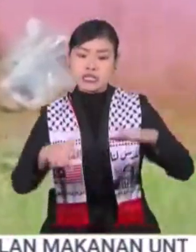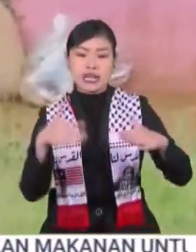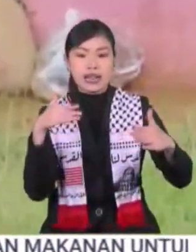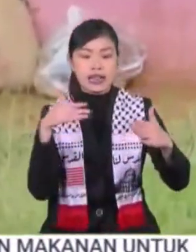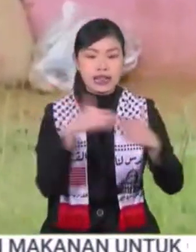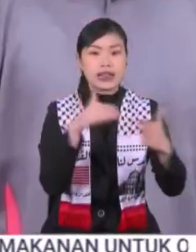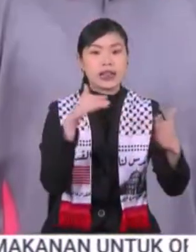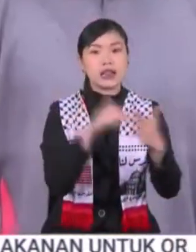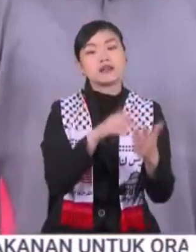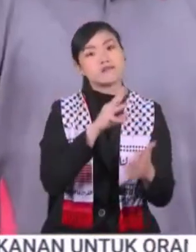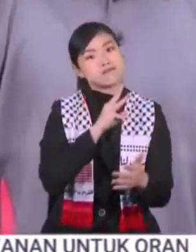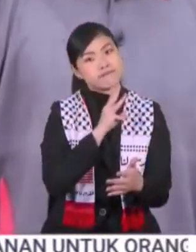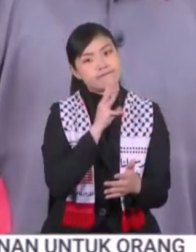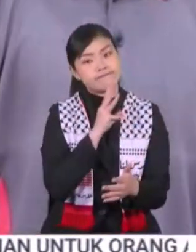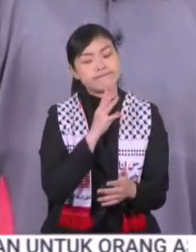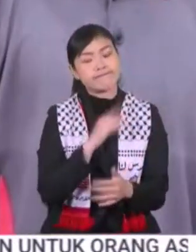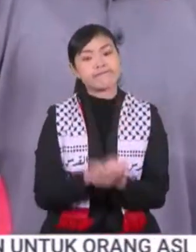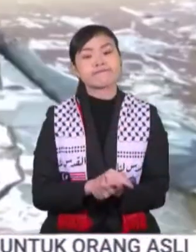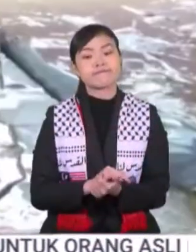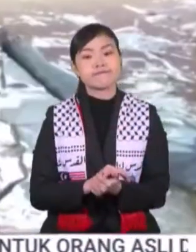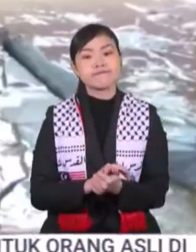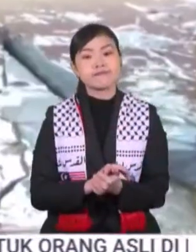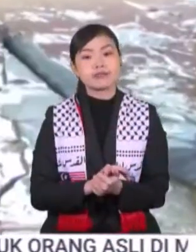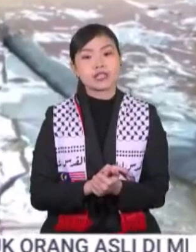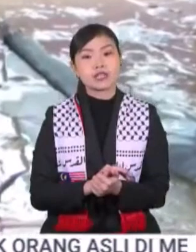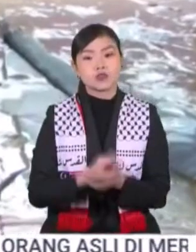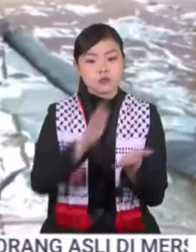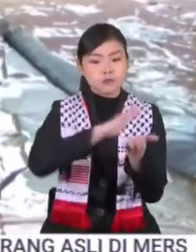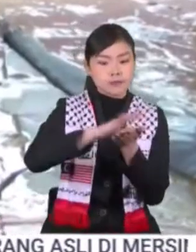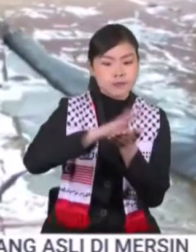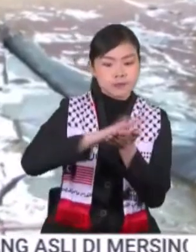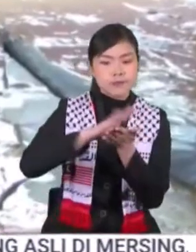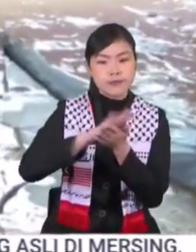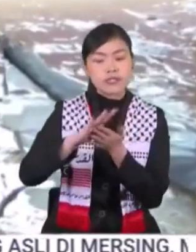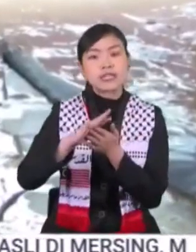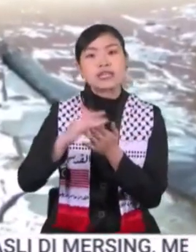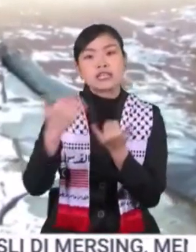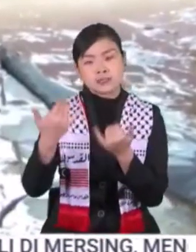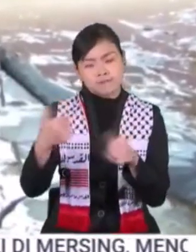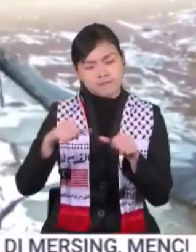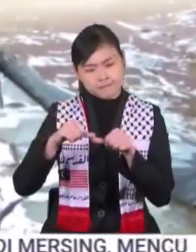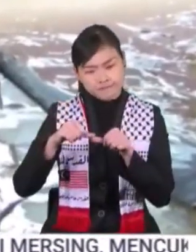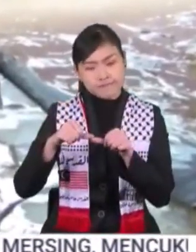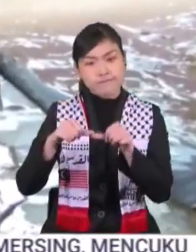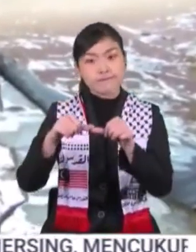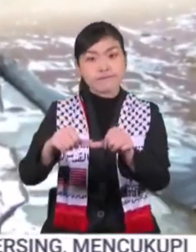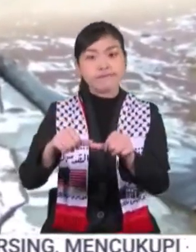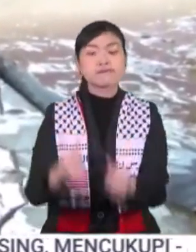pada 24 Disember lalu. Menurutnya, kerja-kerja pencucian sedang dijalankan.